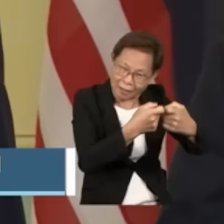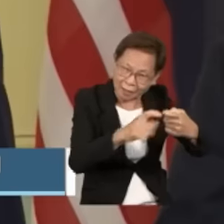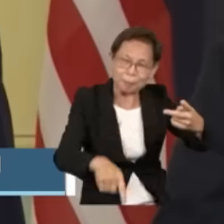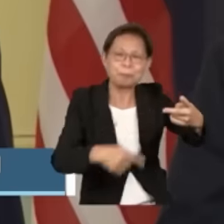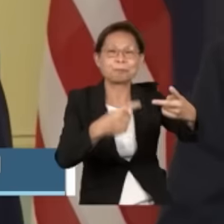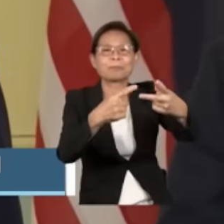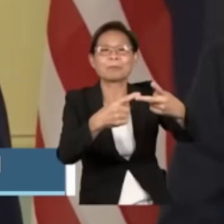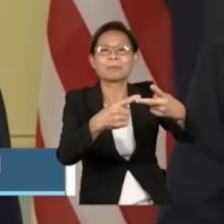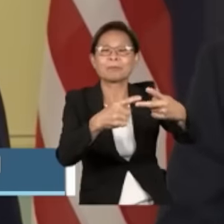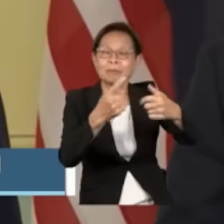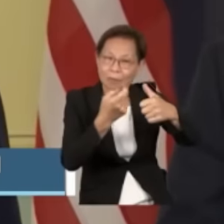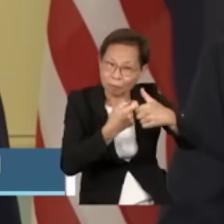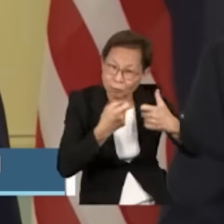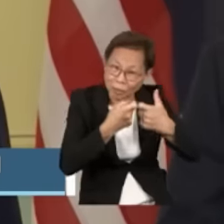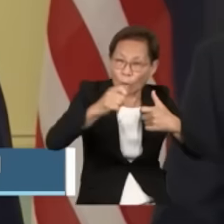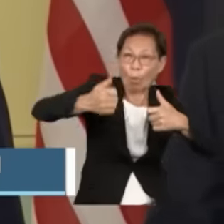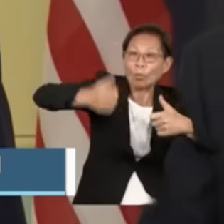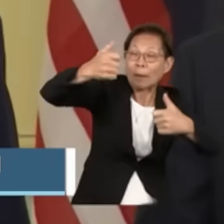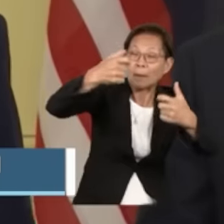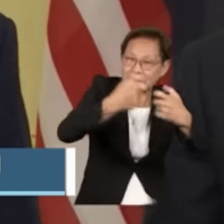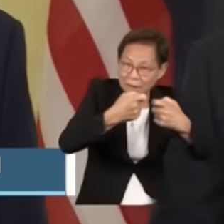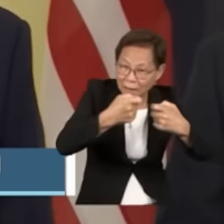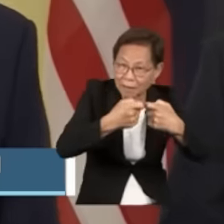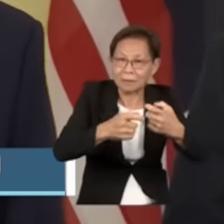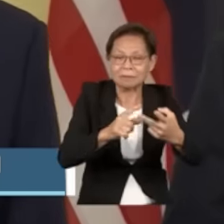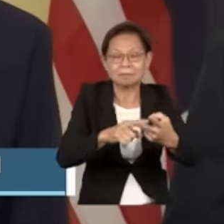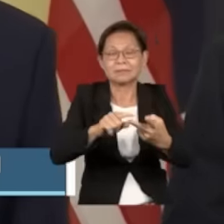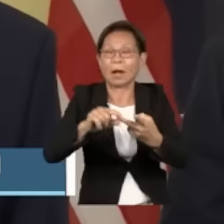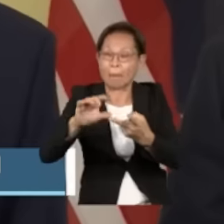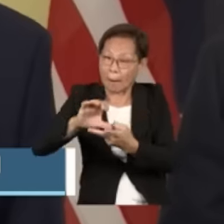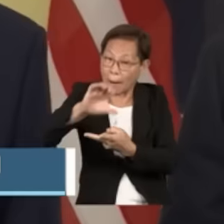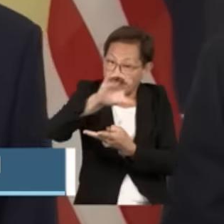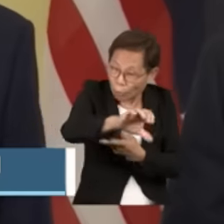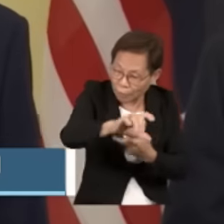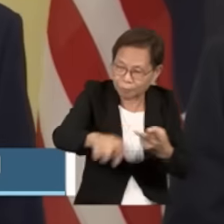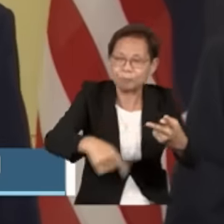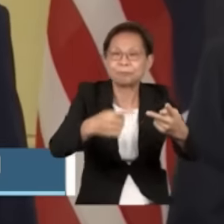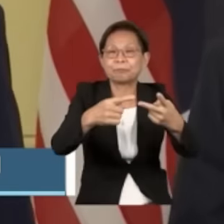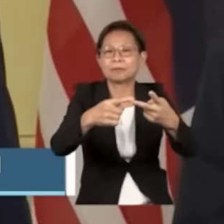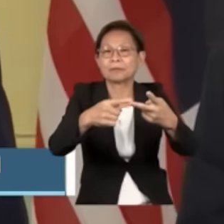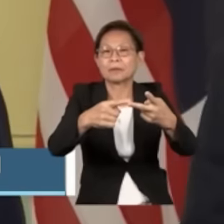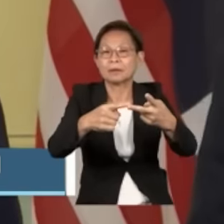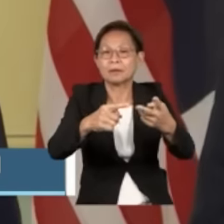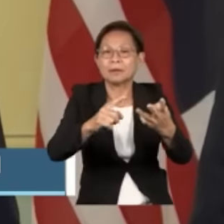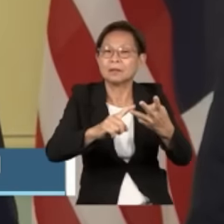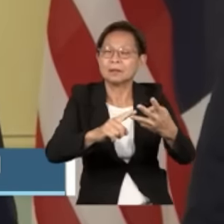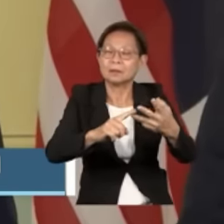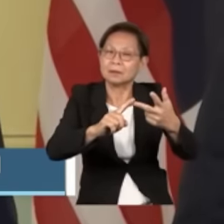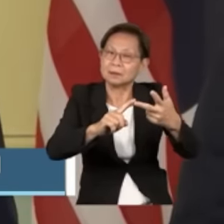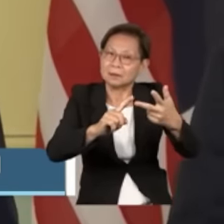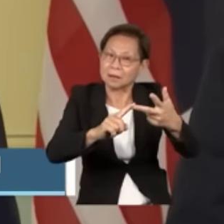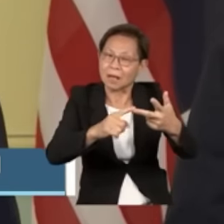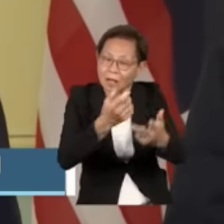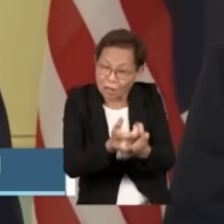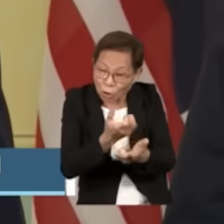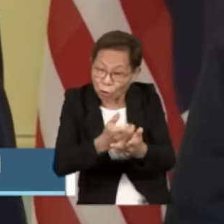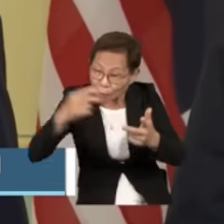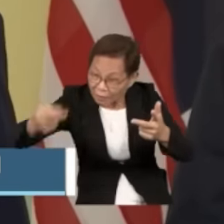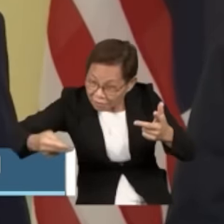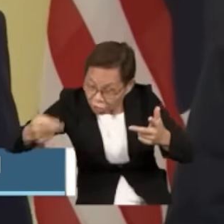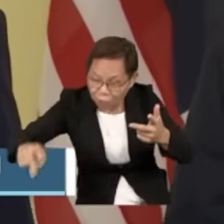soal keutamaan pelaburan dan soal ekonomi